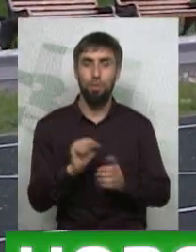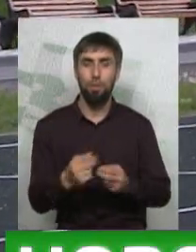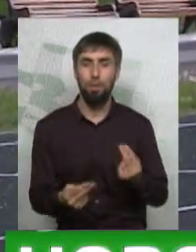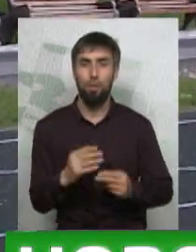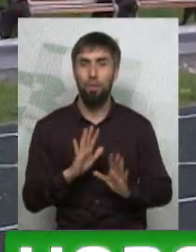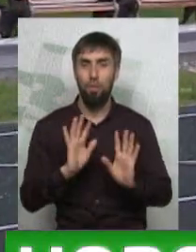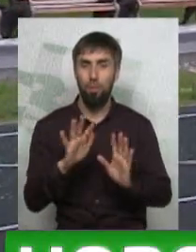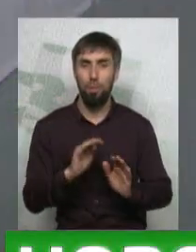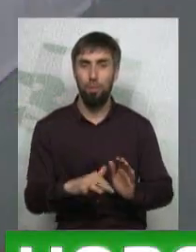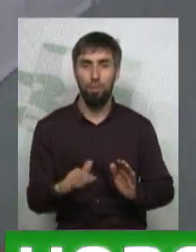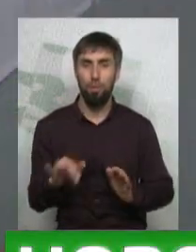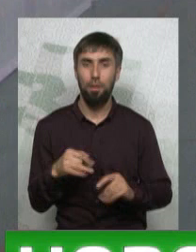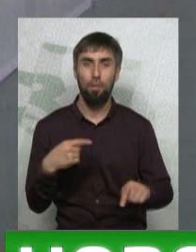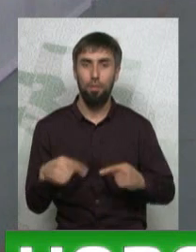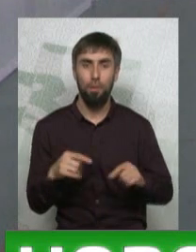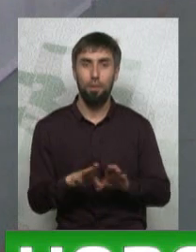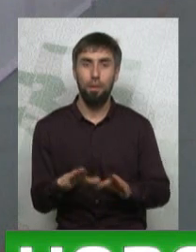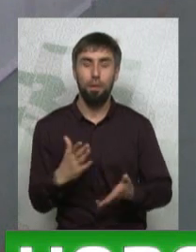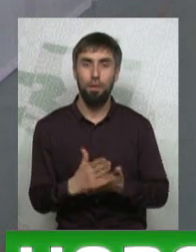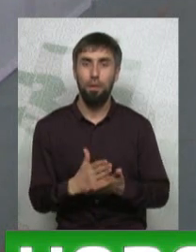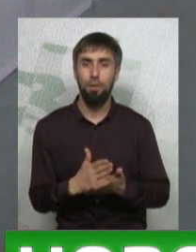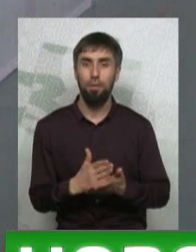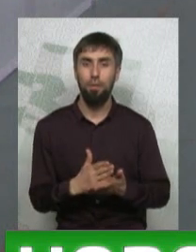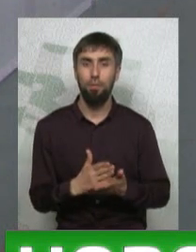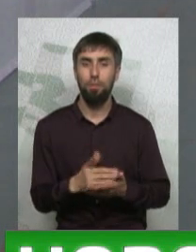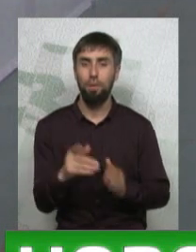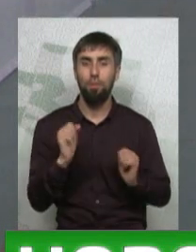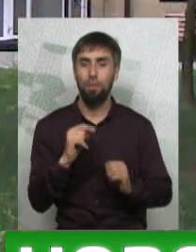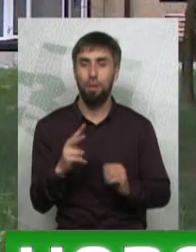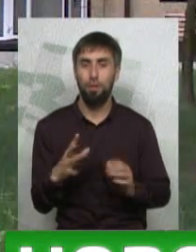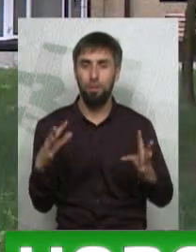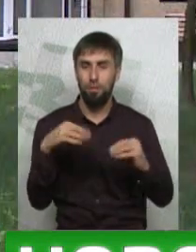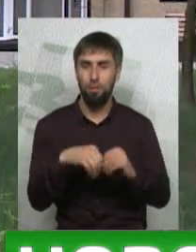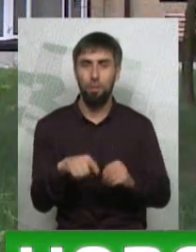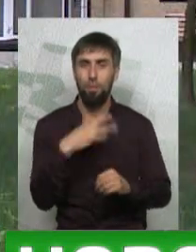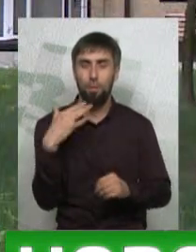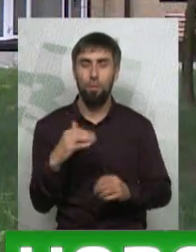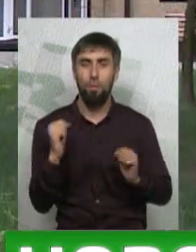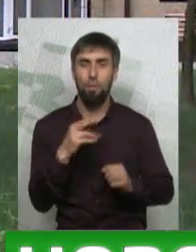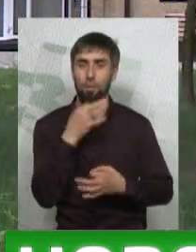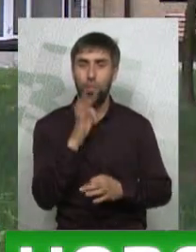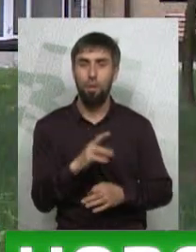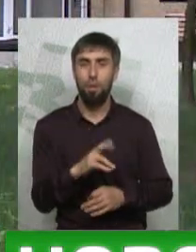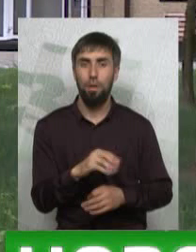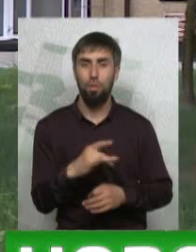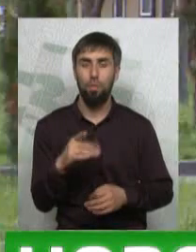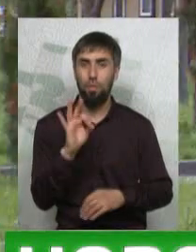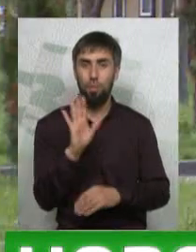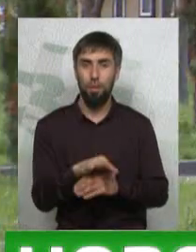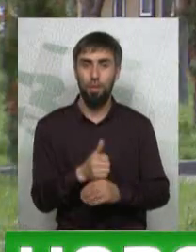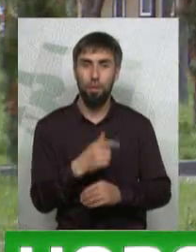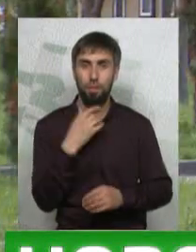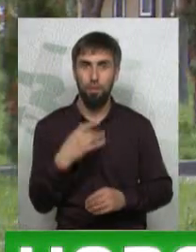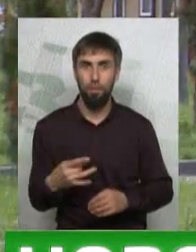играя в волейбол, баскетбол и футбол. Также есть универсальный спортивный зал, ориентированный на спортсменов любой категории. По поручению